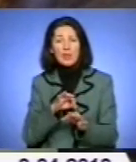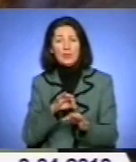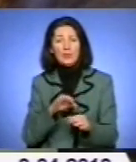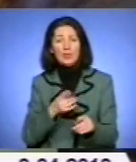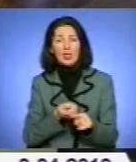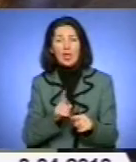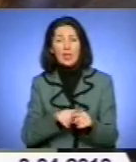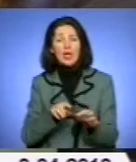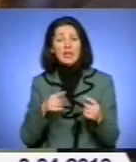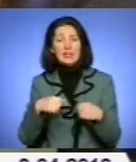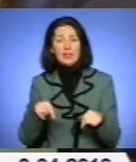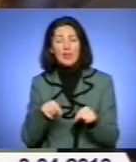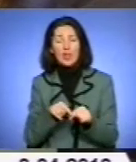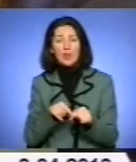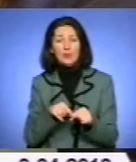данной сфере, то есть